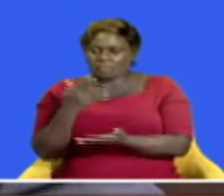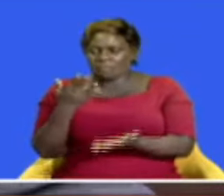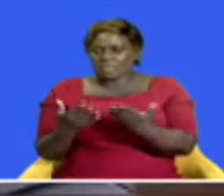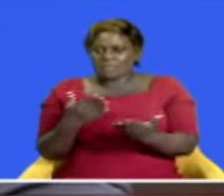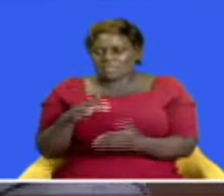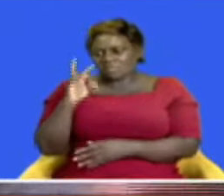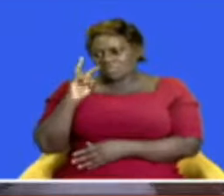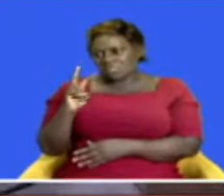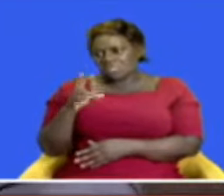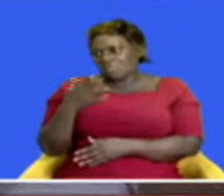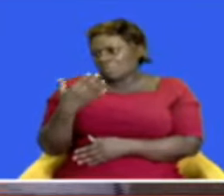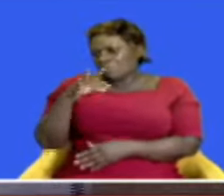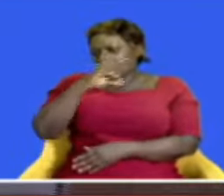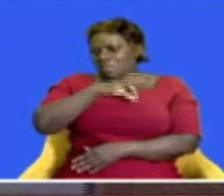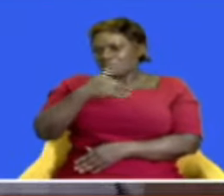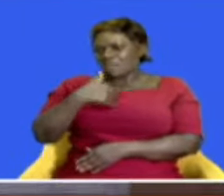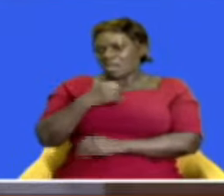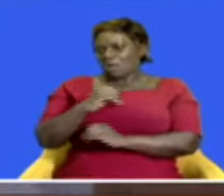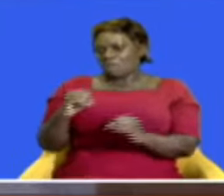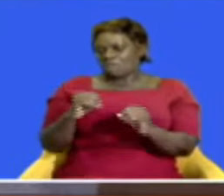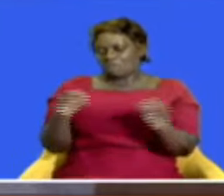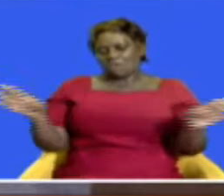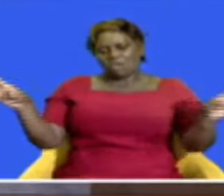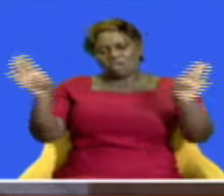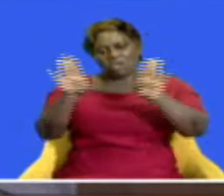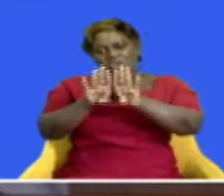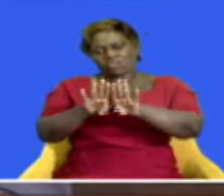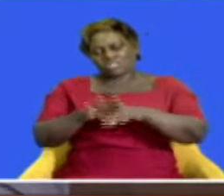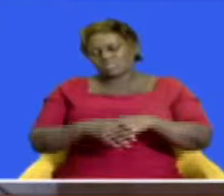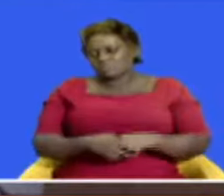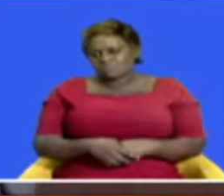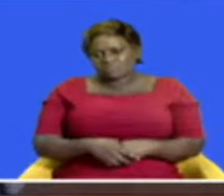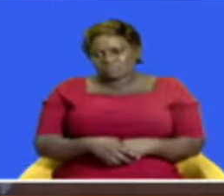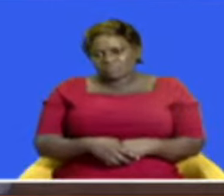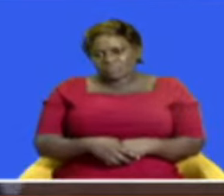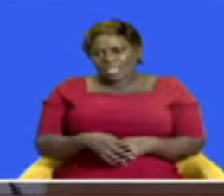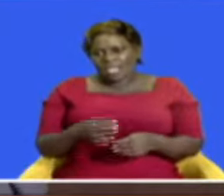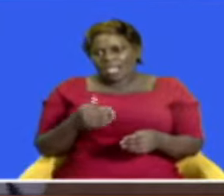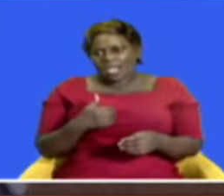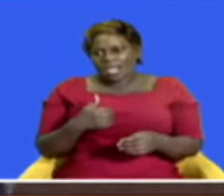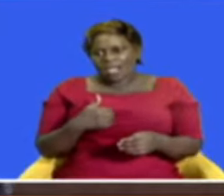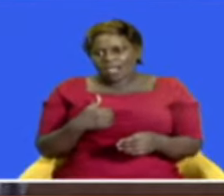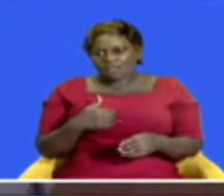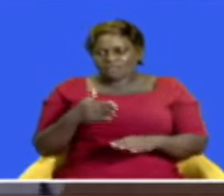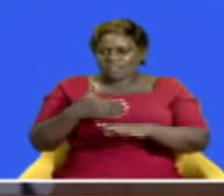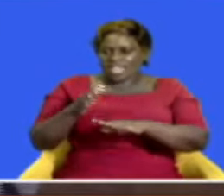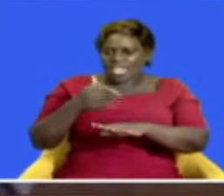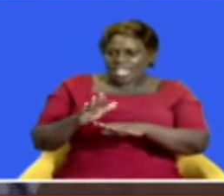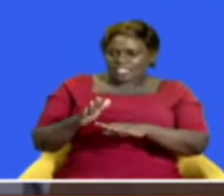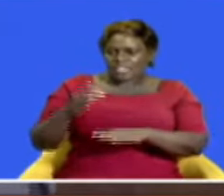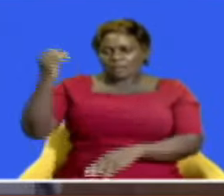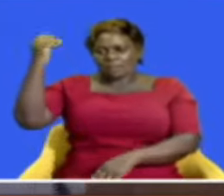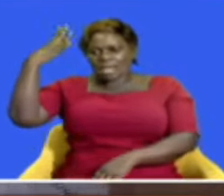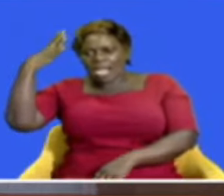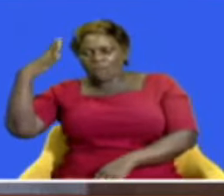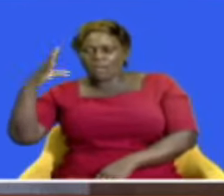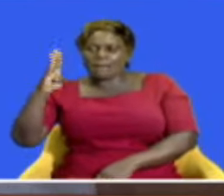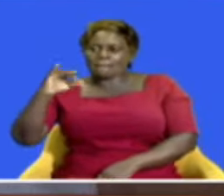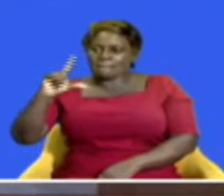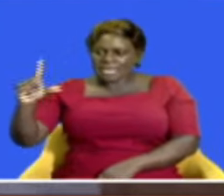hata wataona hamna faida na kuendelea na hiyo biashara kwa sababu sasa wako na rent wanalipa, wako na bill stima wanalipa, hawezi